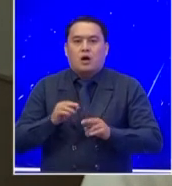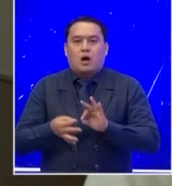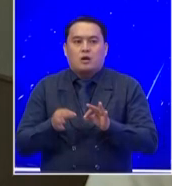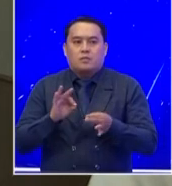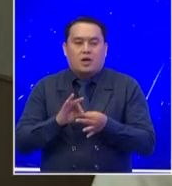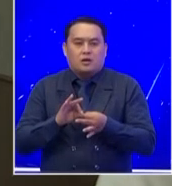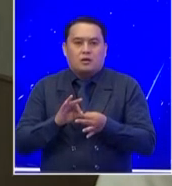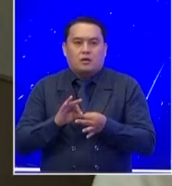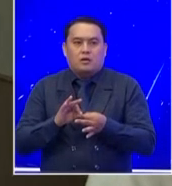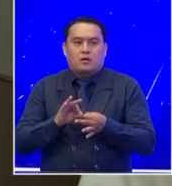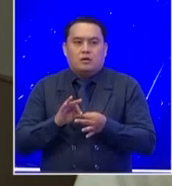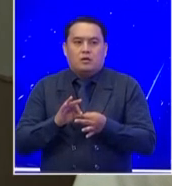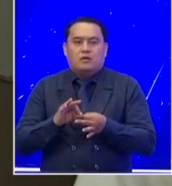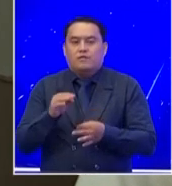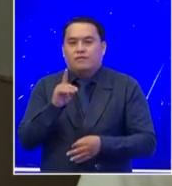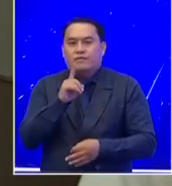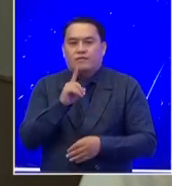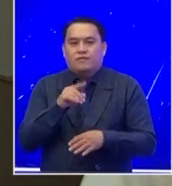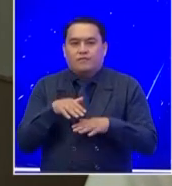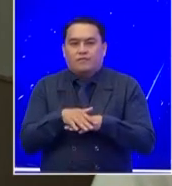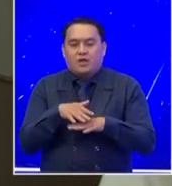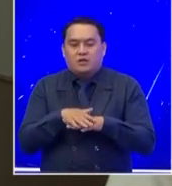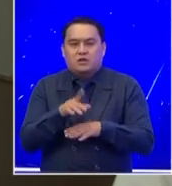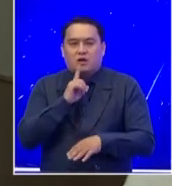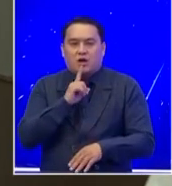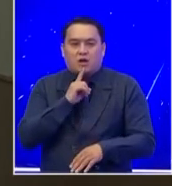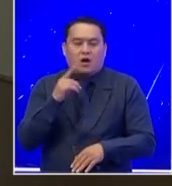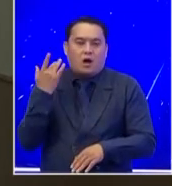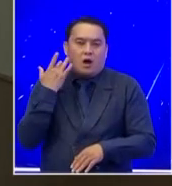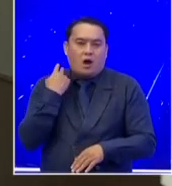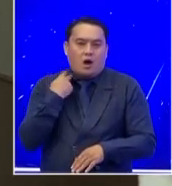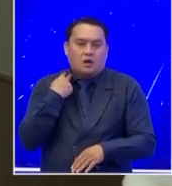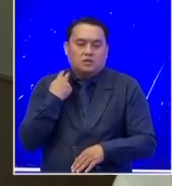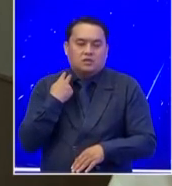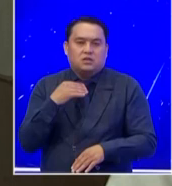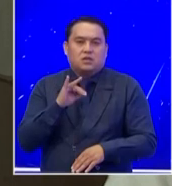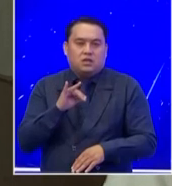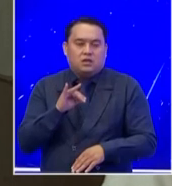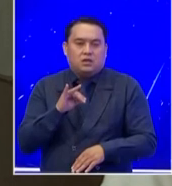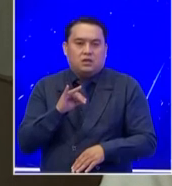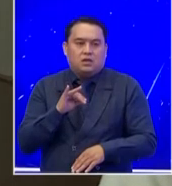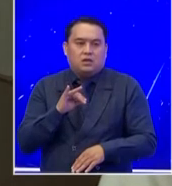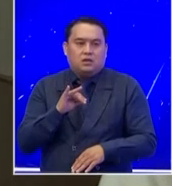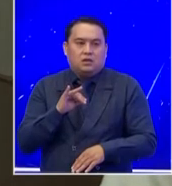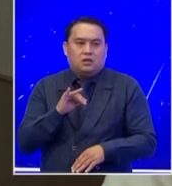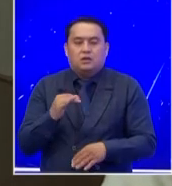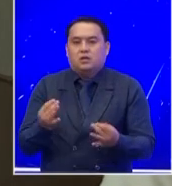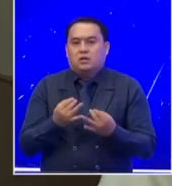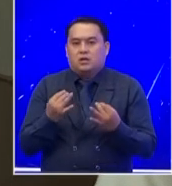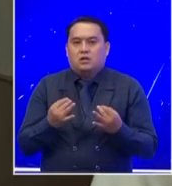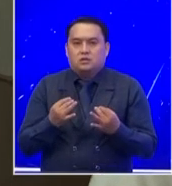предметами олимпиадами по предметам физика, информатика и английский. Я